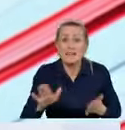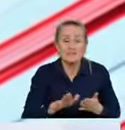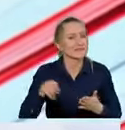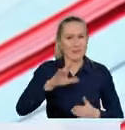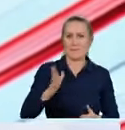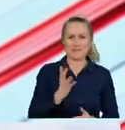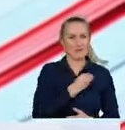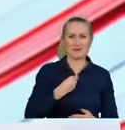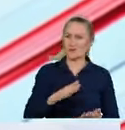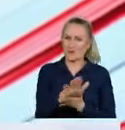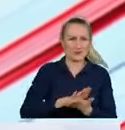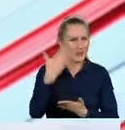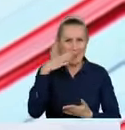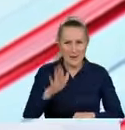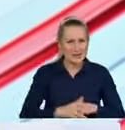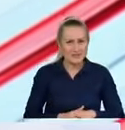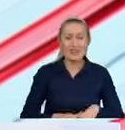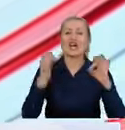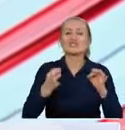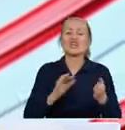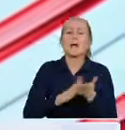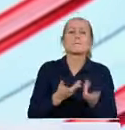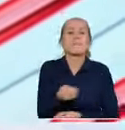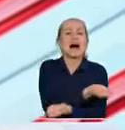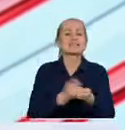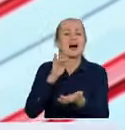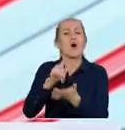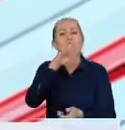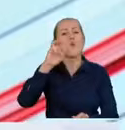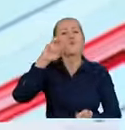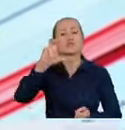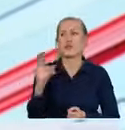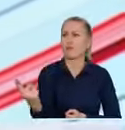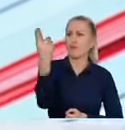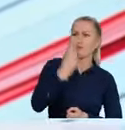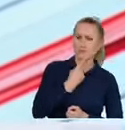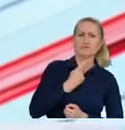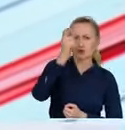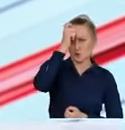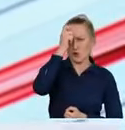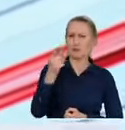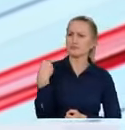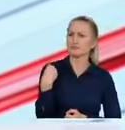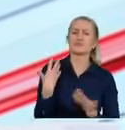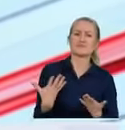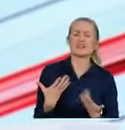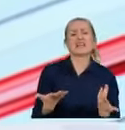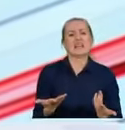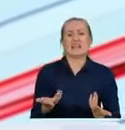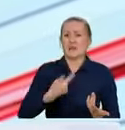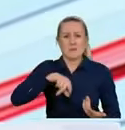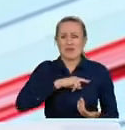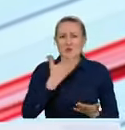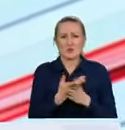bezpieczeństwa Polski. Dzisiaj na bazarze w Łowiczu do mnie podchodzą osoby i mówią: proszę pana, my się już nie czekamy